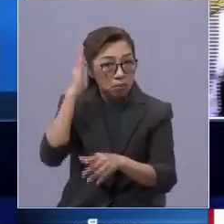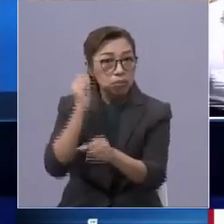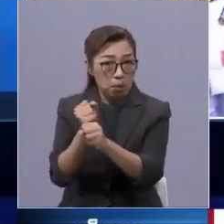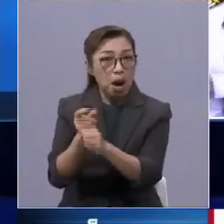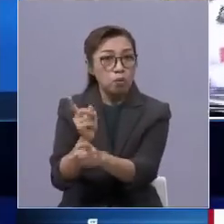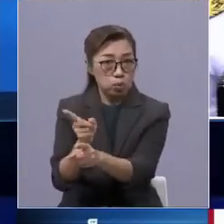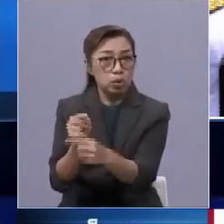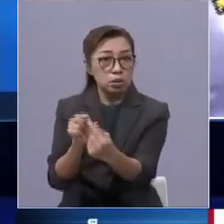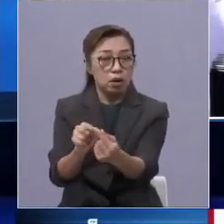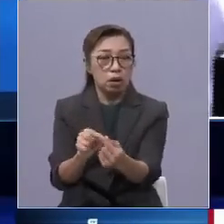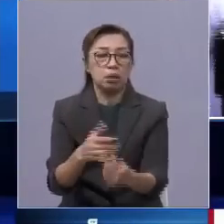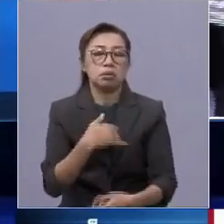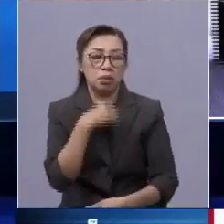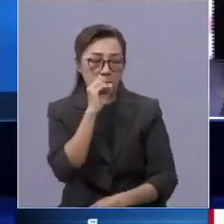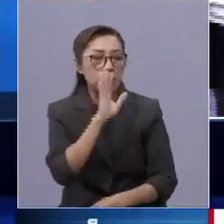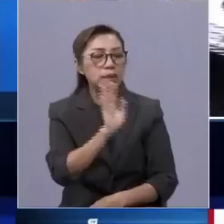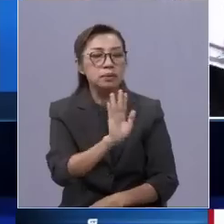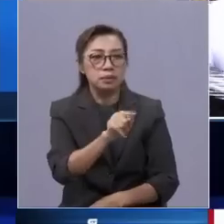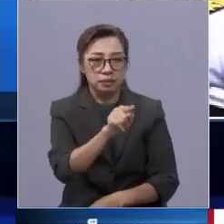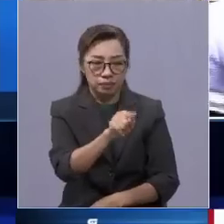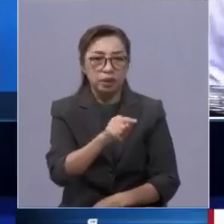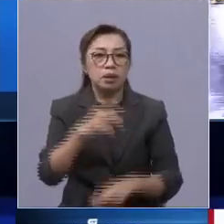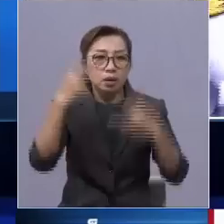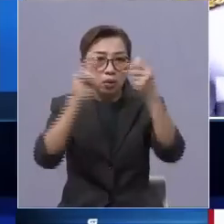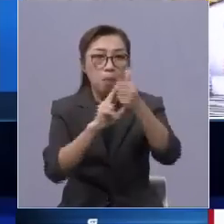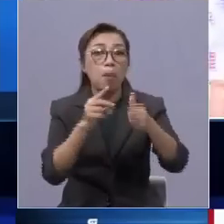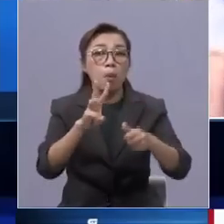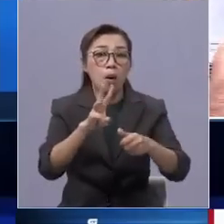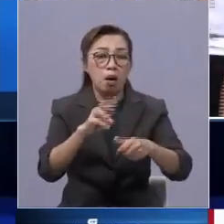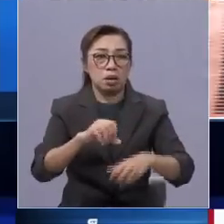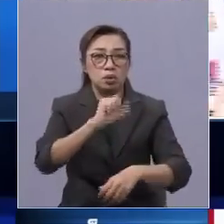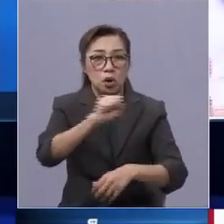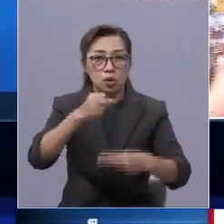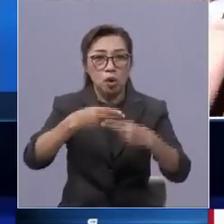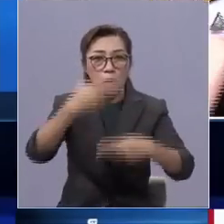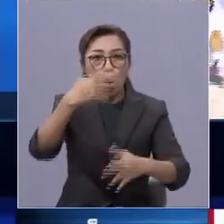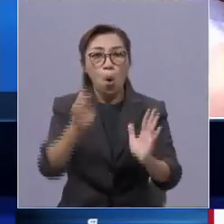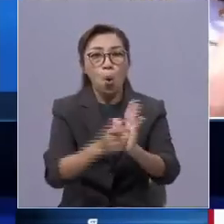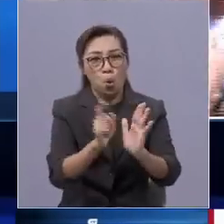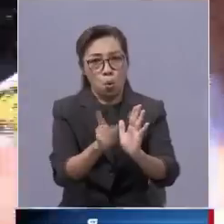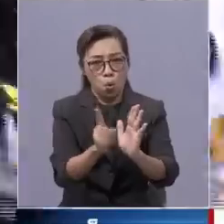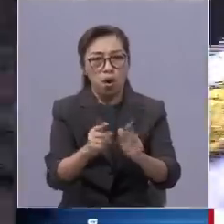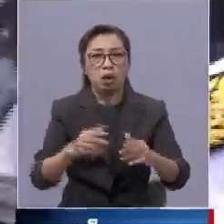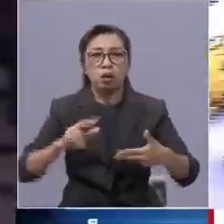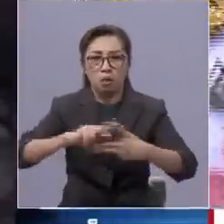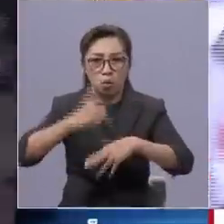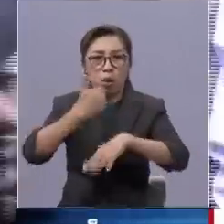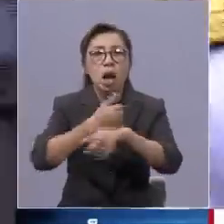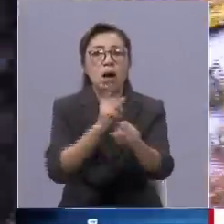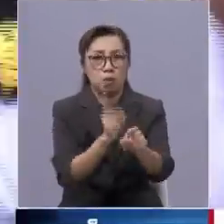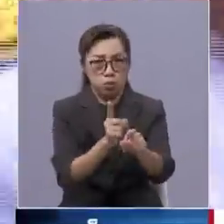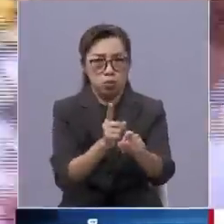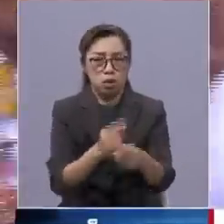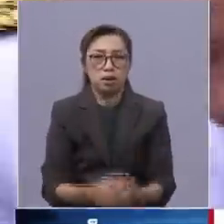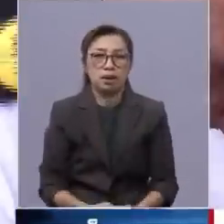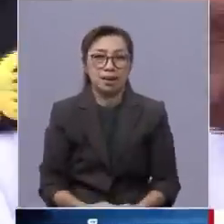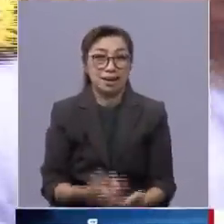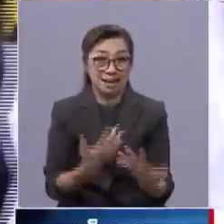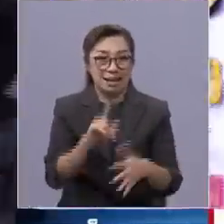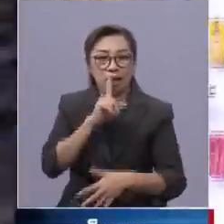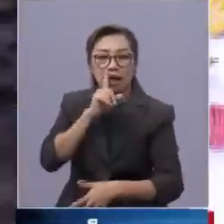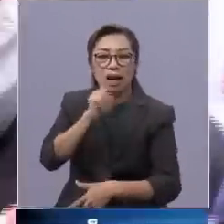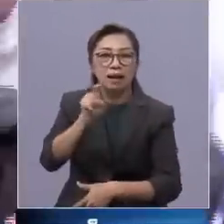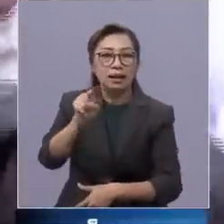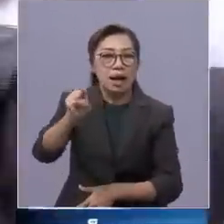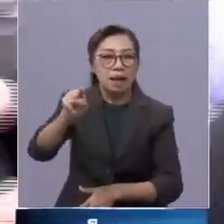กว่าตอนนี้เนี่ยพลเอกประวิตรยังเป็นสสบัญชีรายชื่อนะแล้วก็ยังเป็นหัวหน้าพรรคพลังประชารัฐอยู่ครับ ลองฟังจากปากน้องชายนะฮะพ